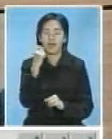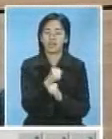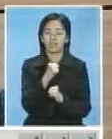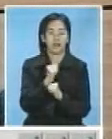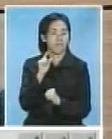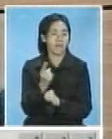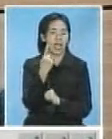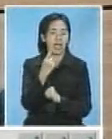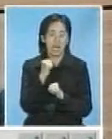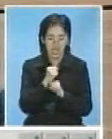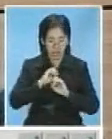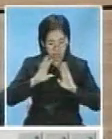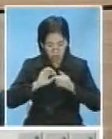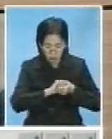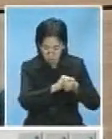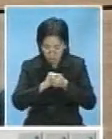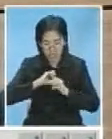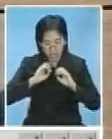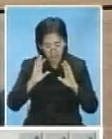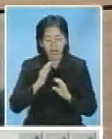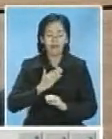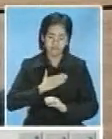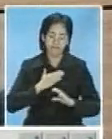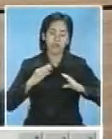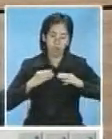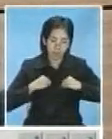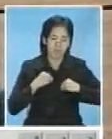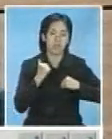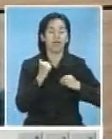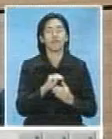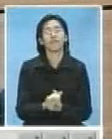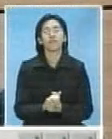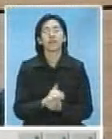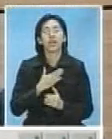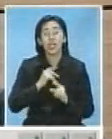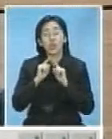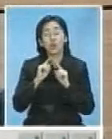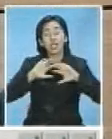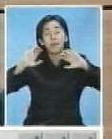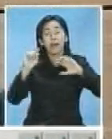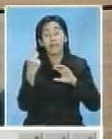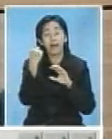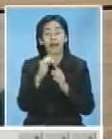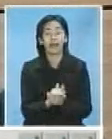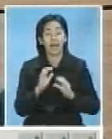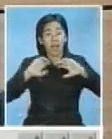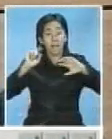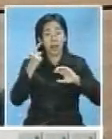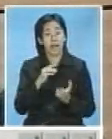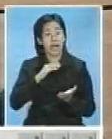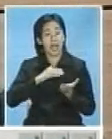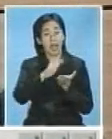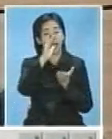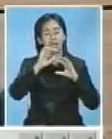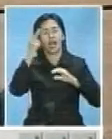ำกันใหม่ให้เป็นเอกภาพยังพอรับได้ท่านประธานคะดิฉันพูดถึงนิวกัฟเวิร์นเมนต์ดิฉันไม่ได้ไล่ท่านนาย